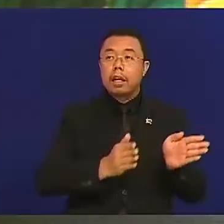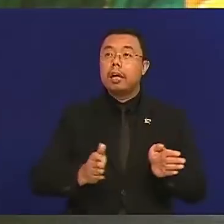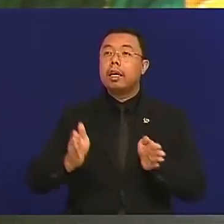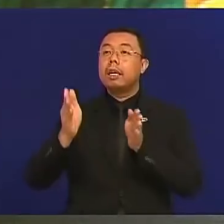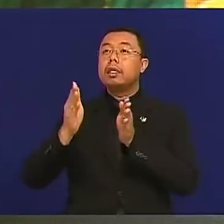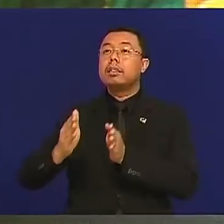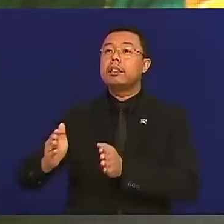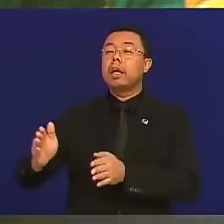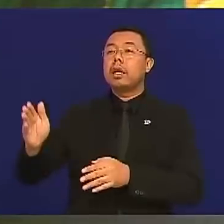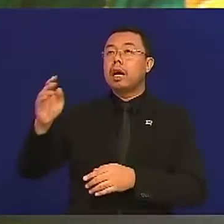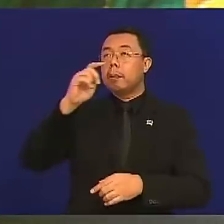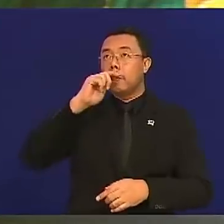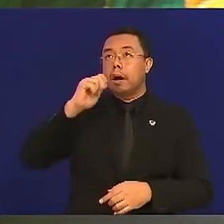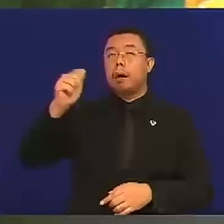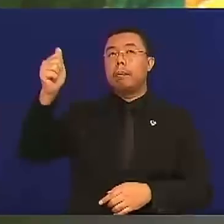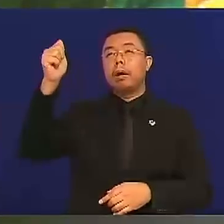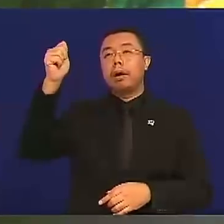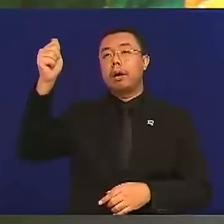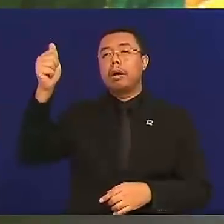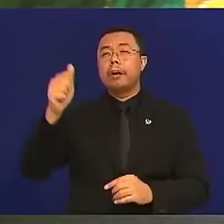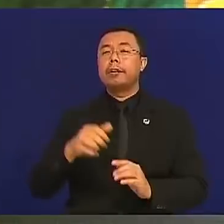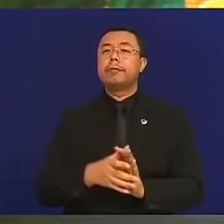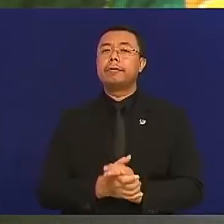menyelesaikan rencana Bapa.